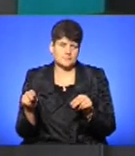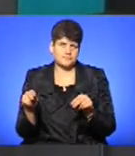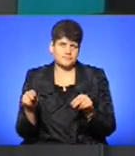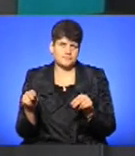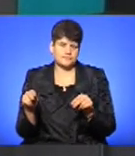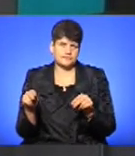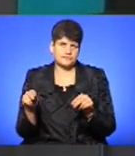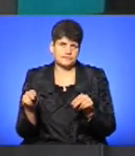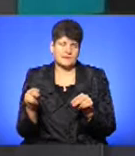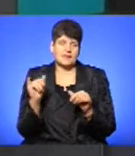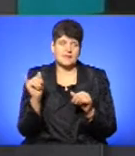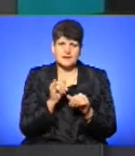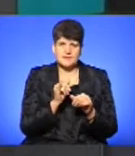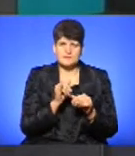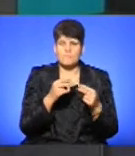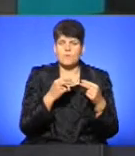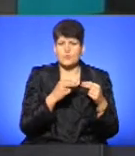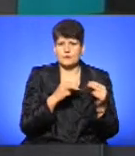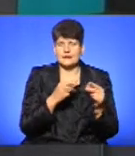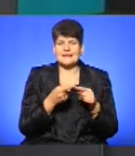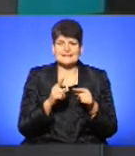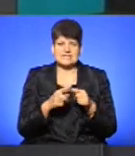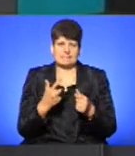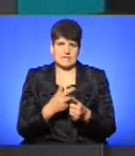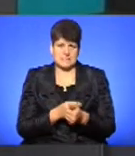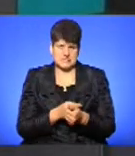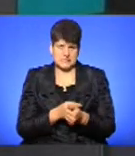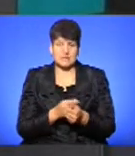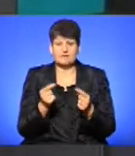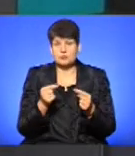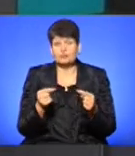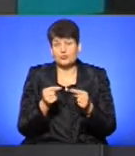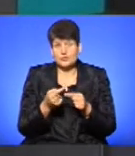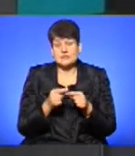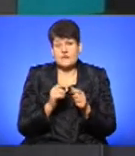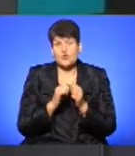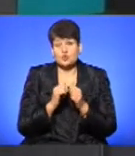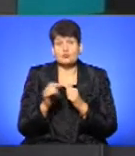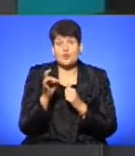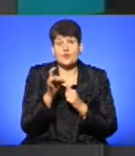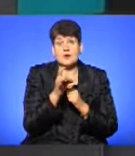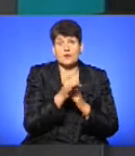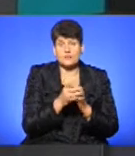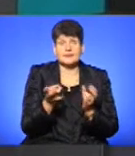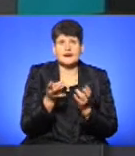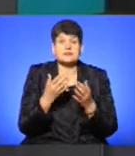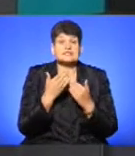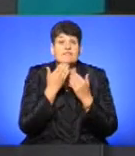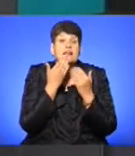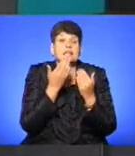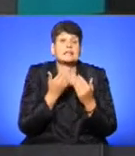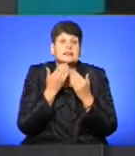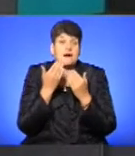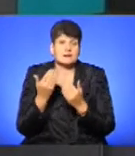безпосередньо і продає ці вакцини. Відповідно, це просто в кожному районі треба звертатися